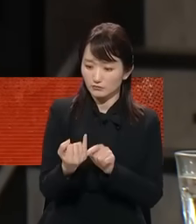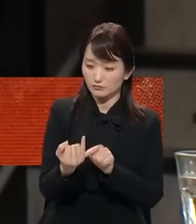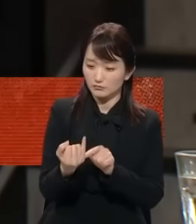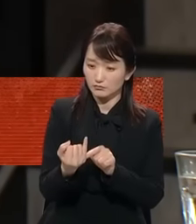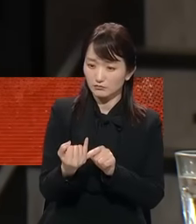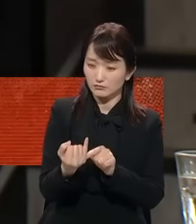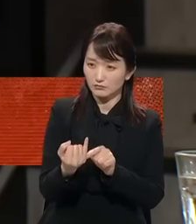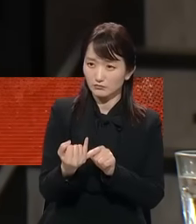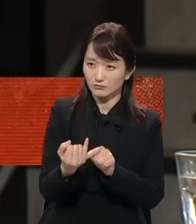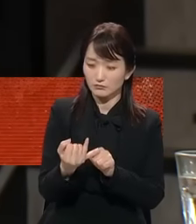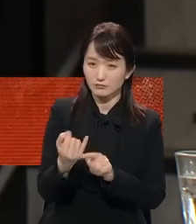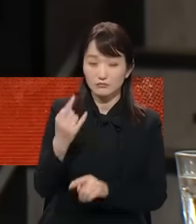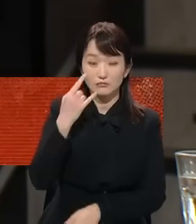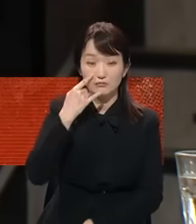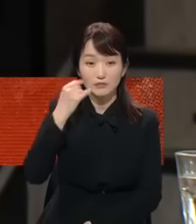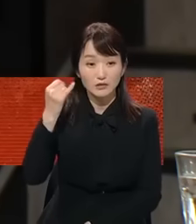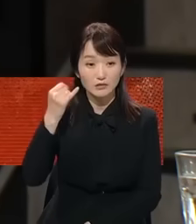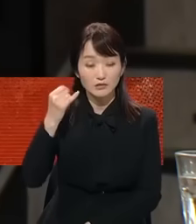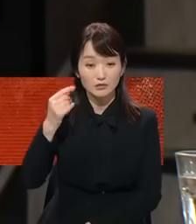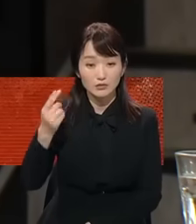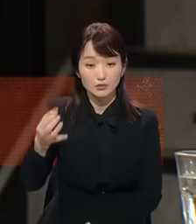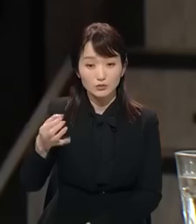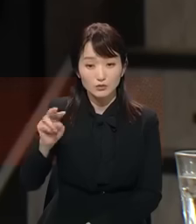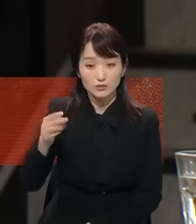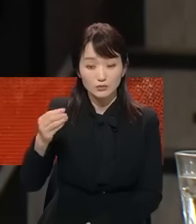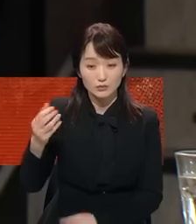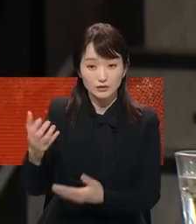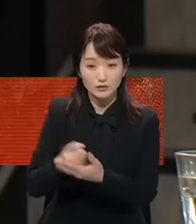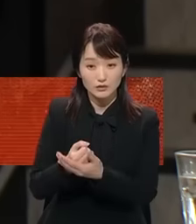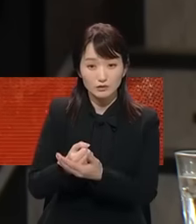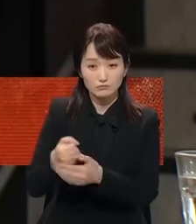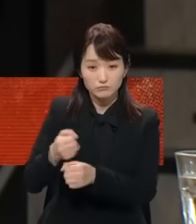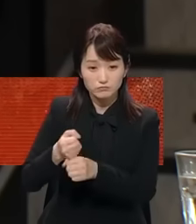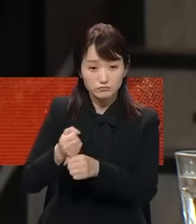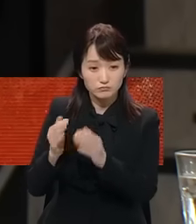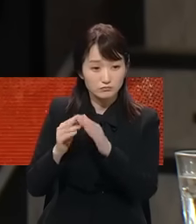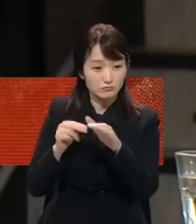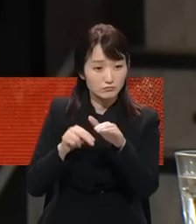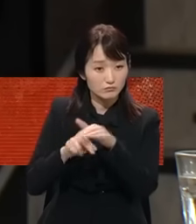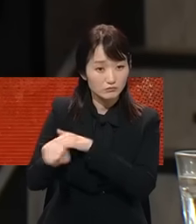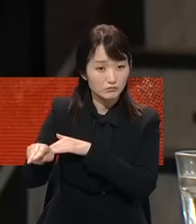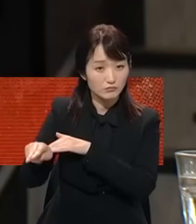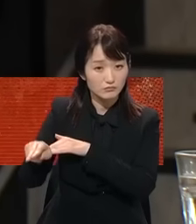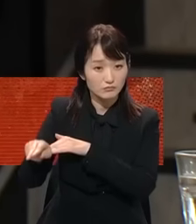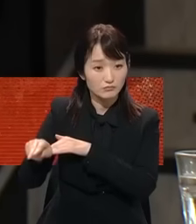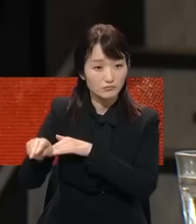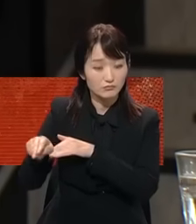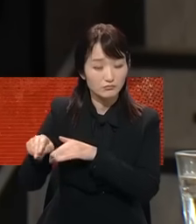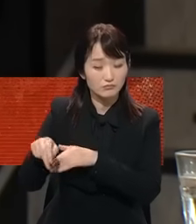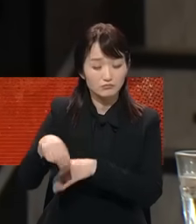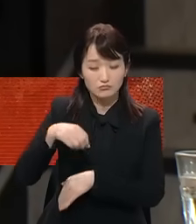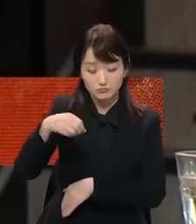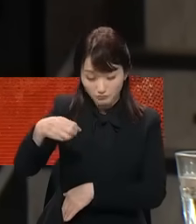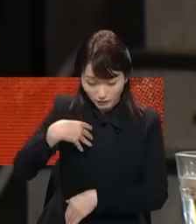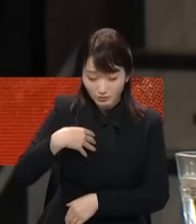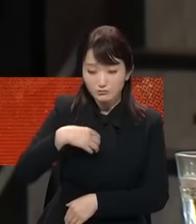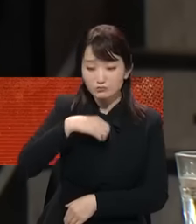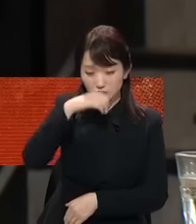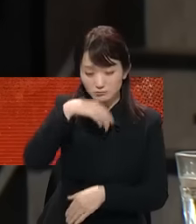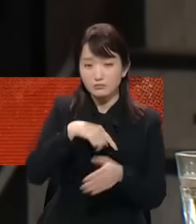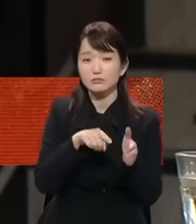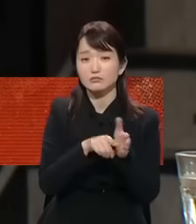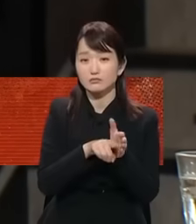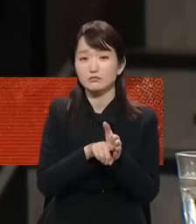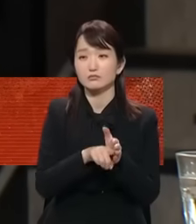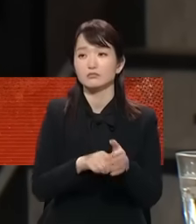어머니가 돈 200만 원 가지고 보다리 싸서 집을 나갔다고 하는 그것에 대해 가지고 그냥 믿을 수밖에 없었다라고 하는